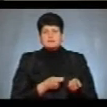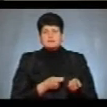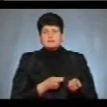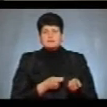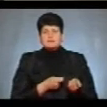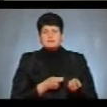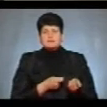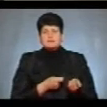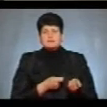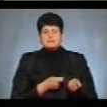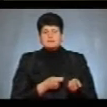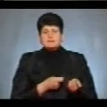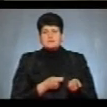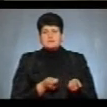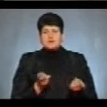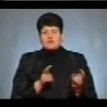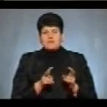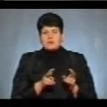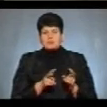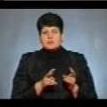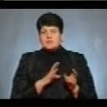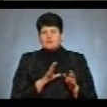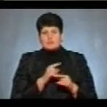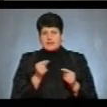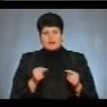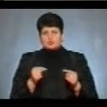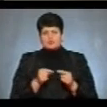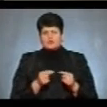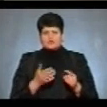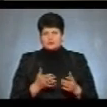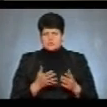виборчі комісії, однак були неточності певні в